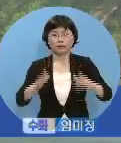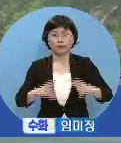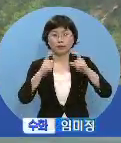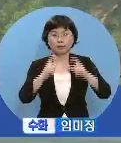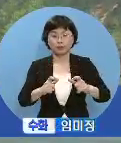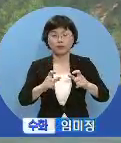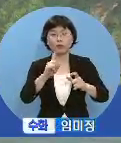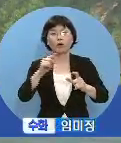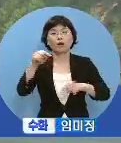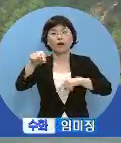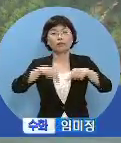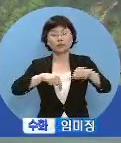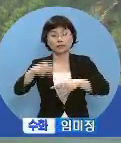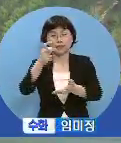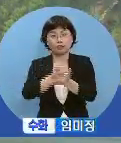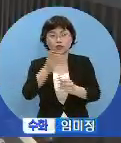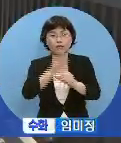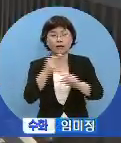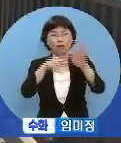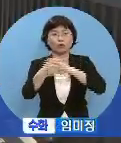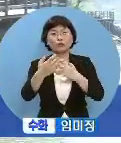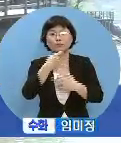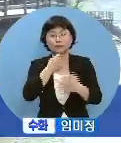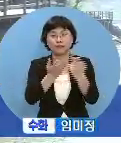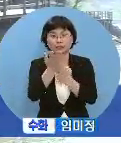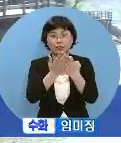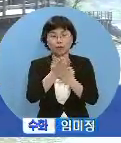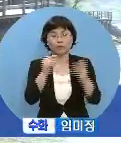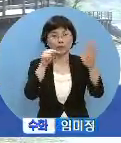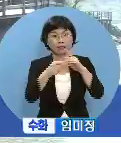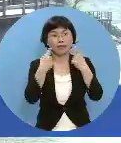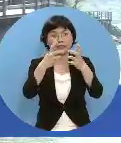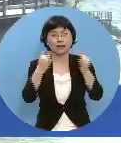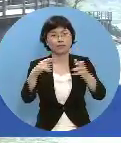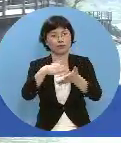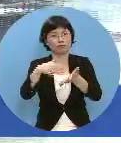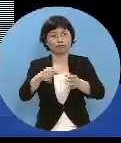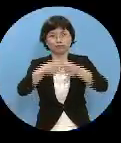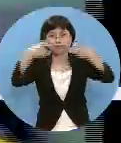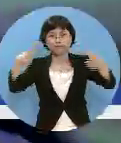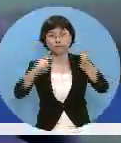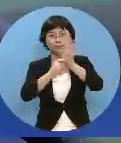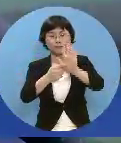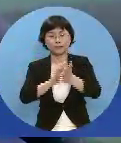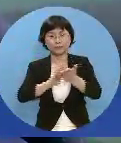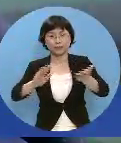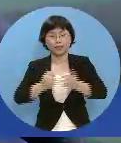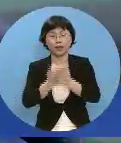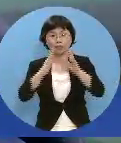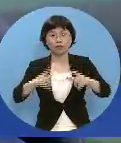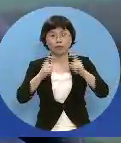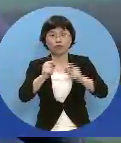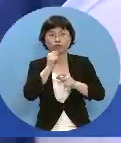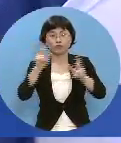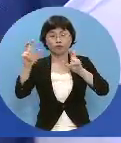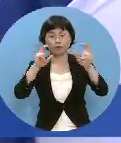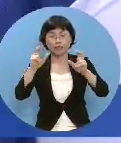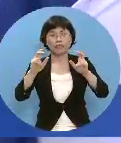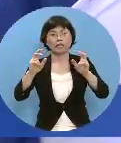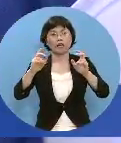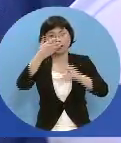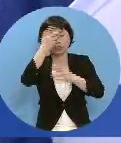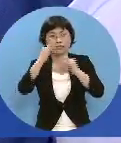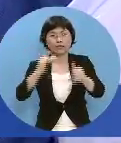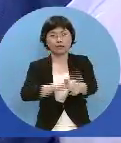전라남도 브랜드 시책인 가고 싶은 섬 방문객이 크게 증가한 것으로 나타났습니다. 전라남도가 중소기업 청년